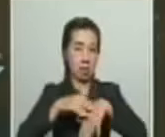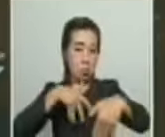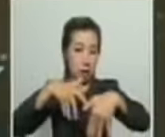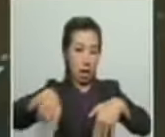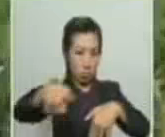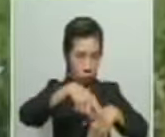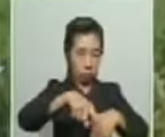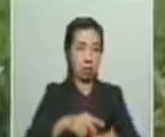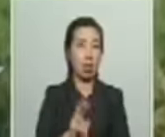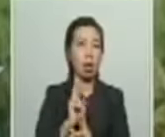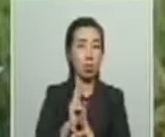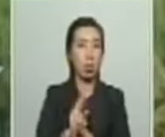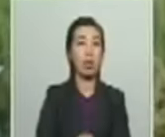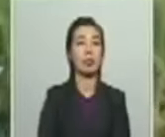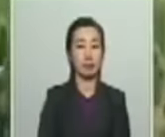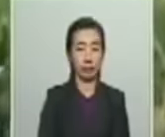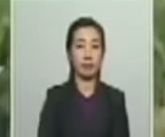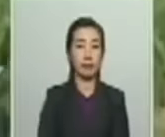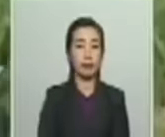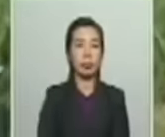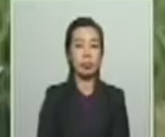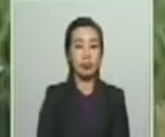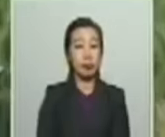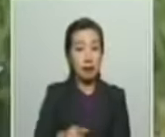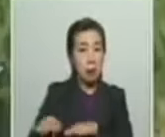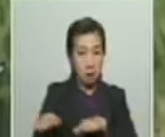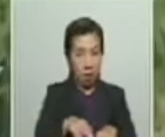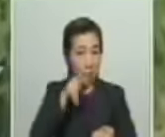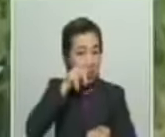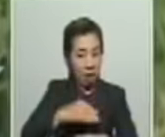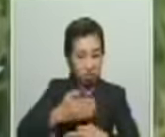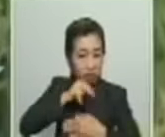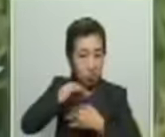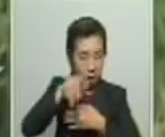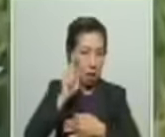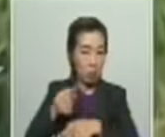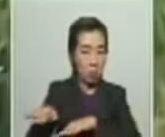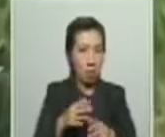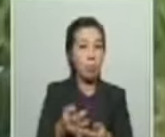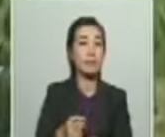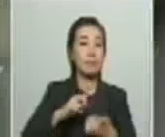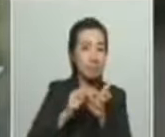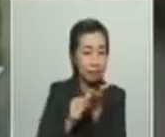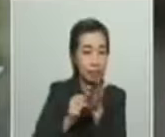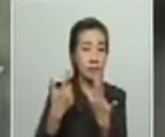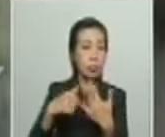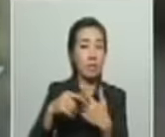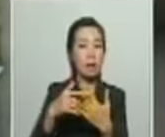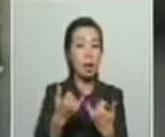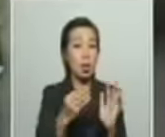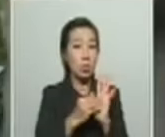ที่ลุ่มต่ำที่อยู่นอกคันกั้นน้ำนะคะให้รับสถานการณ์ด้วยกรุงเทพมหานครเนี่ยนะคะปริมาณน้ำที่ปล่อยมานั้นตอน